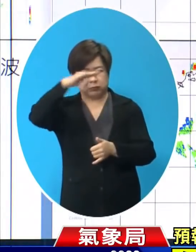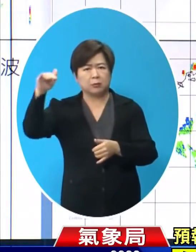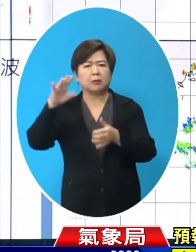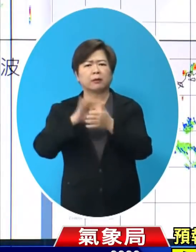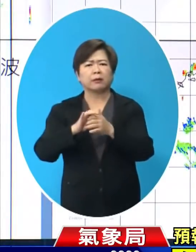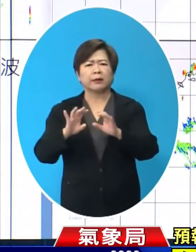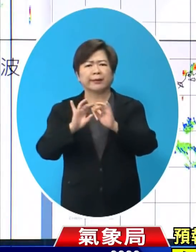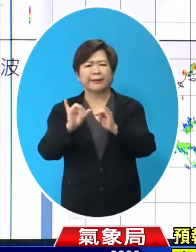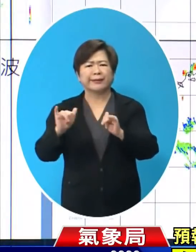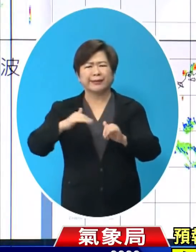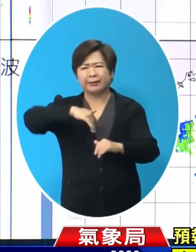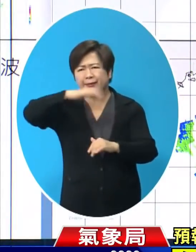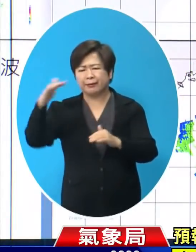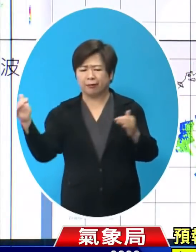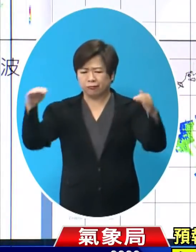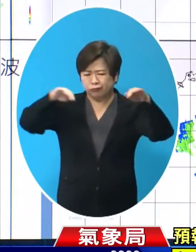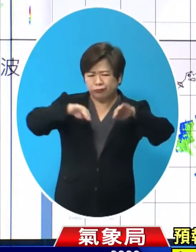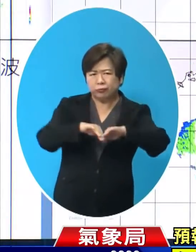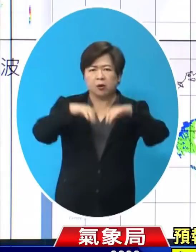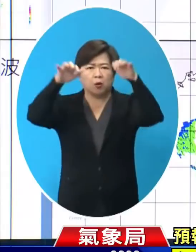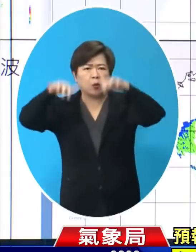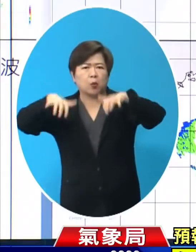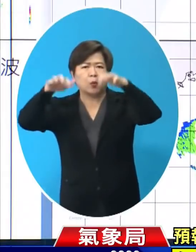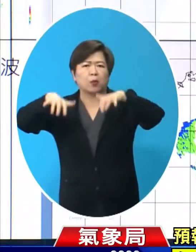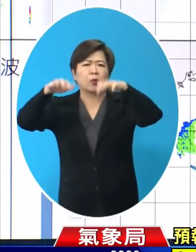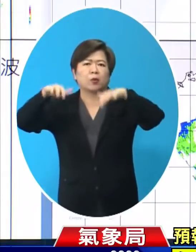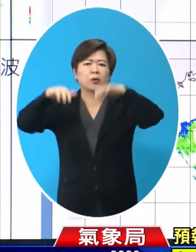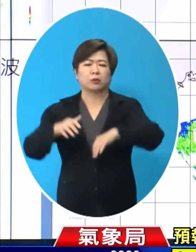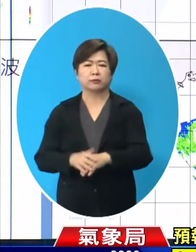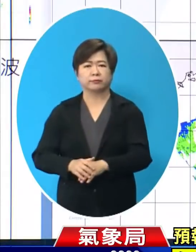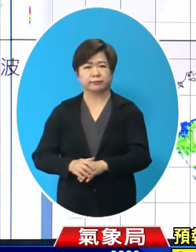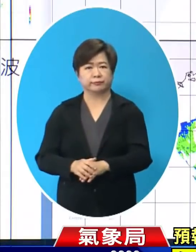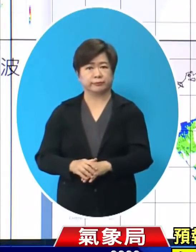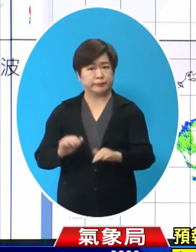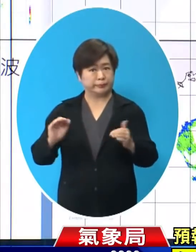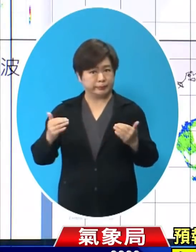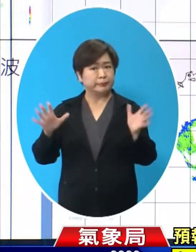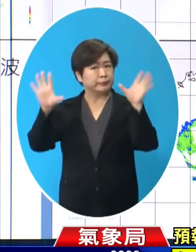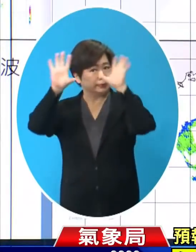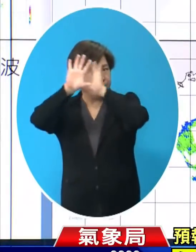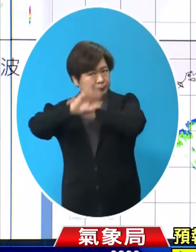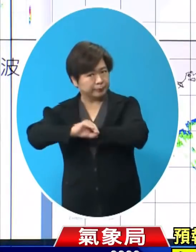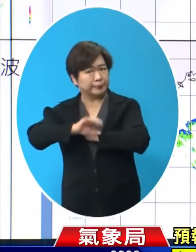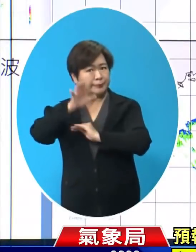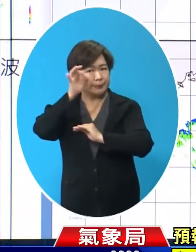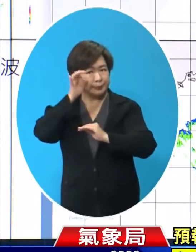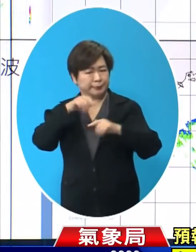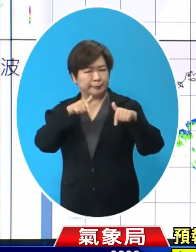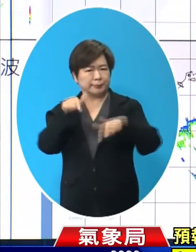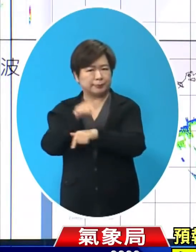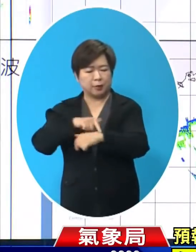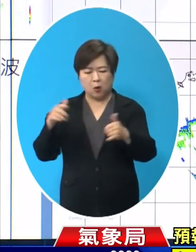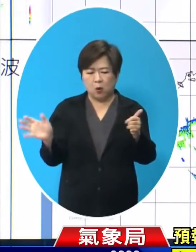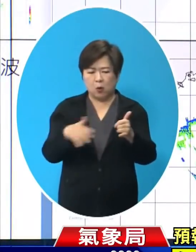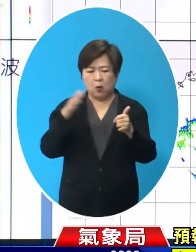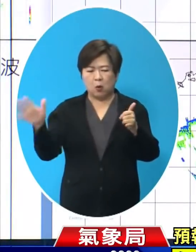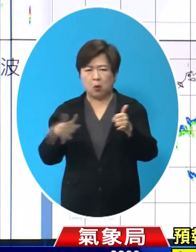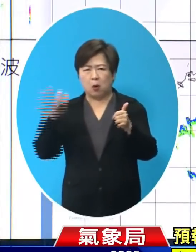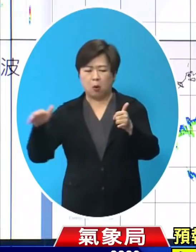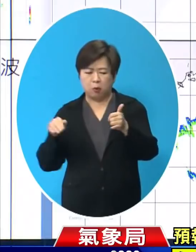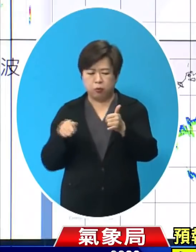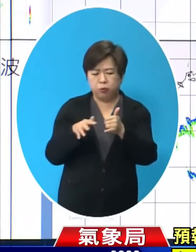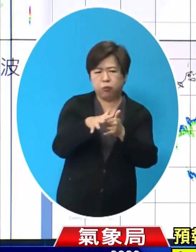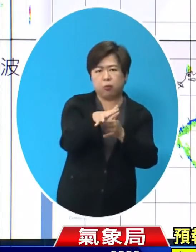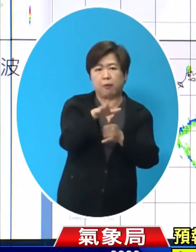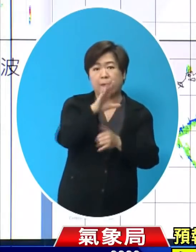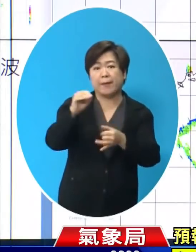地形影响，有一些比较明显的降雨。我们预计今天晚上之后，随着西南风的强风逐渐往巴士海峡移